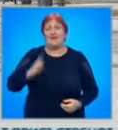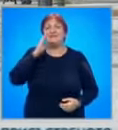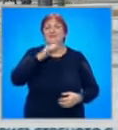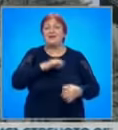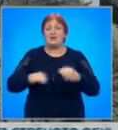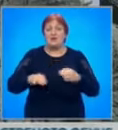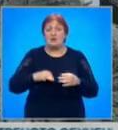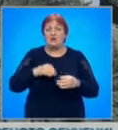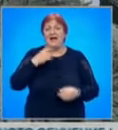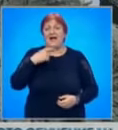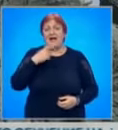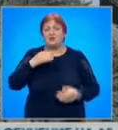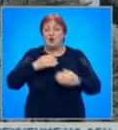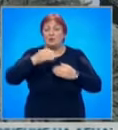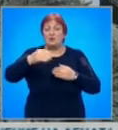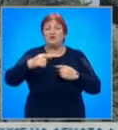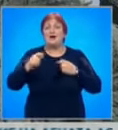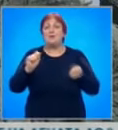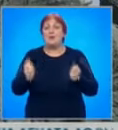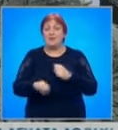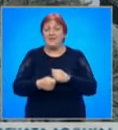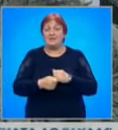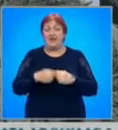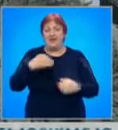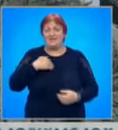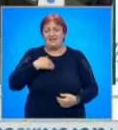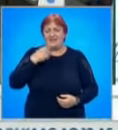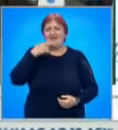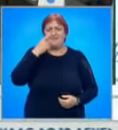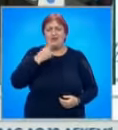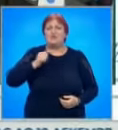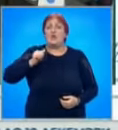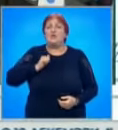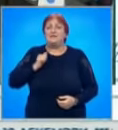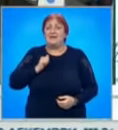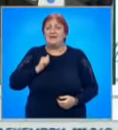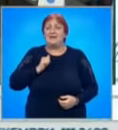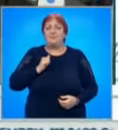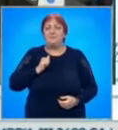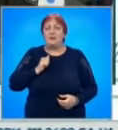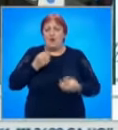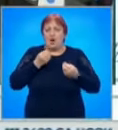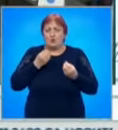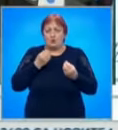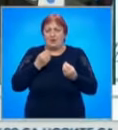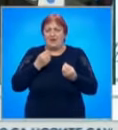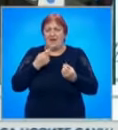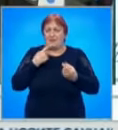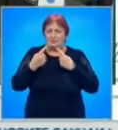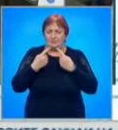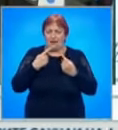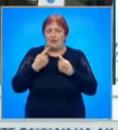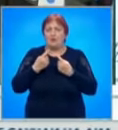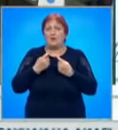Македония, подчертаха от Продължаваме промяната. На нас ни е важно да запазиме добронамерения тон на